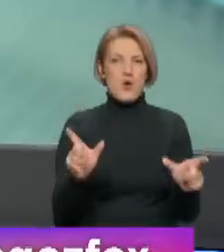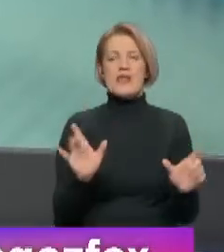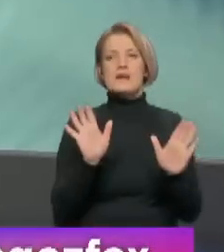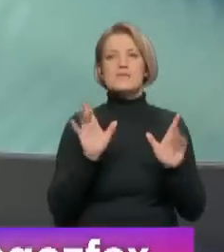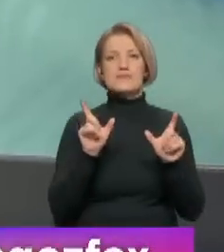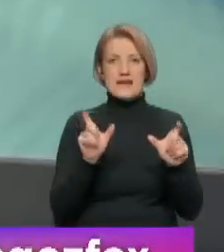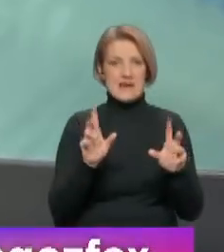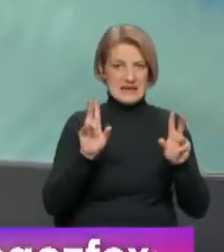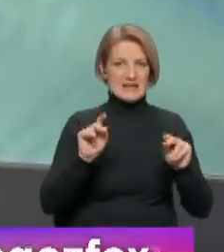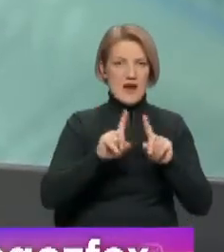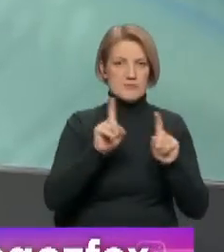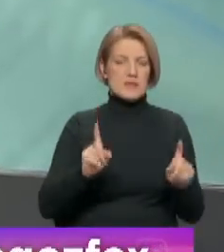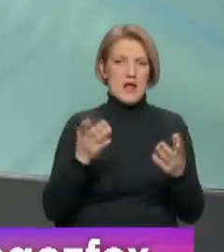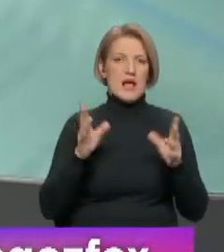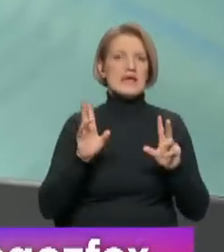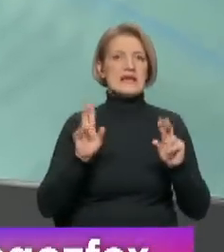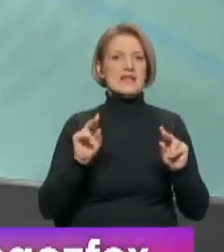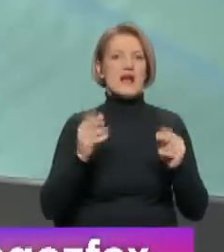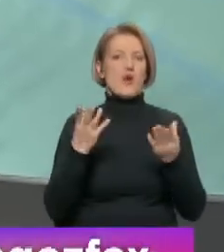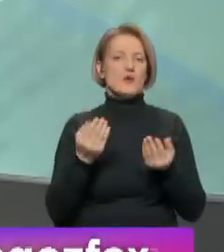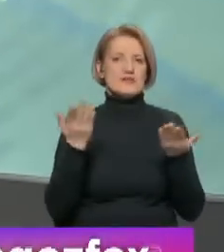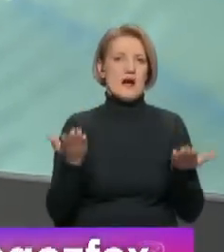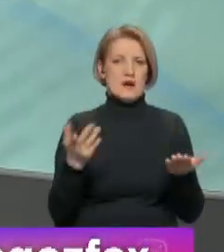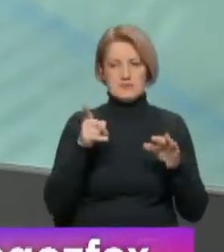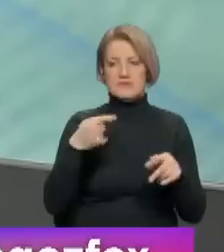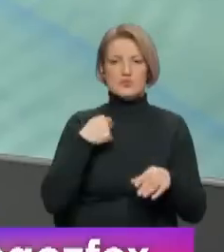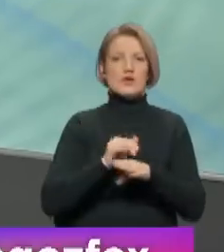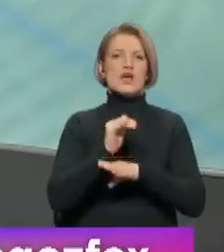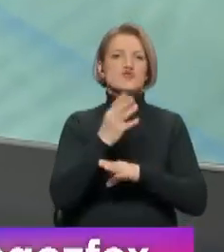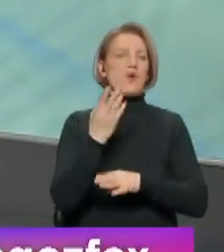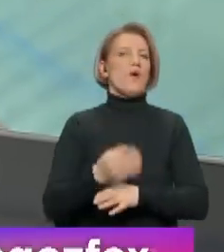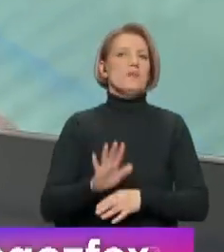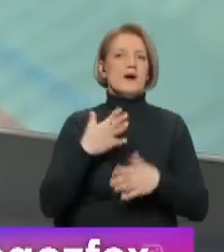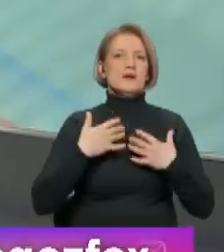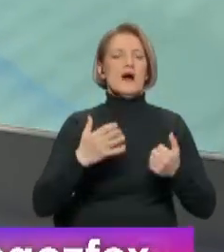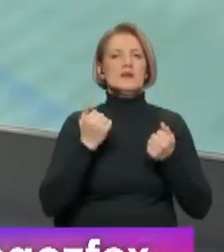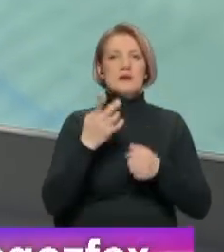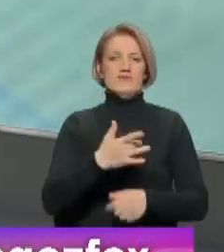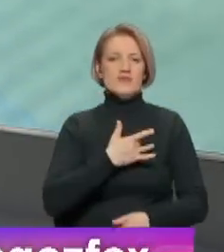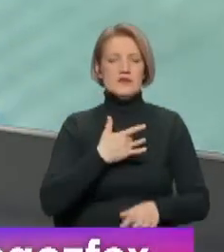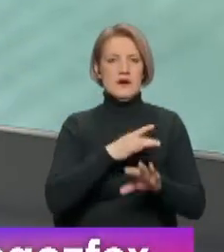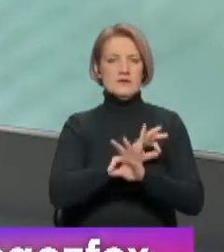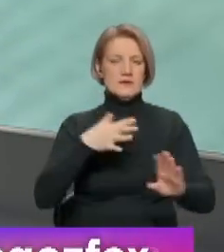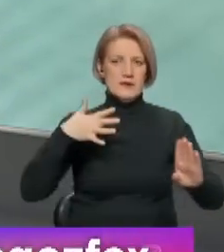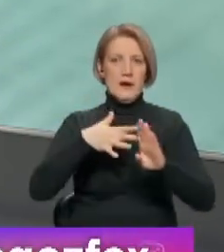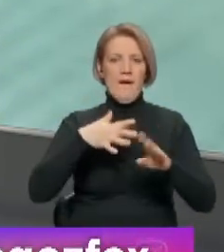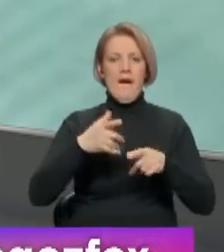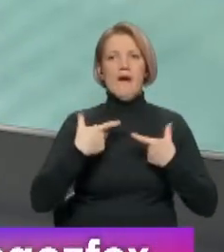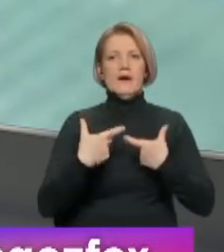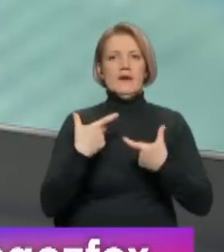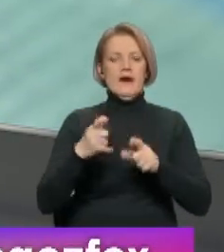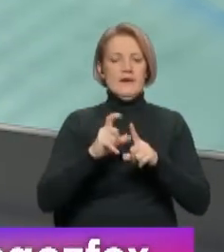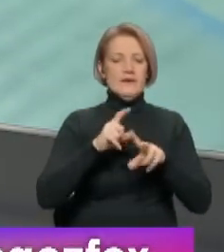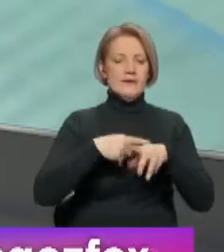tedbirler yeterli mi eğer yeterli olsa zaten biz bunları yaşıyor olmayız sağlıkçılara vicdansız saldırı Hatay